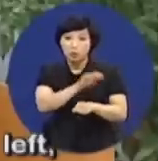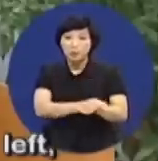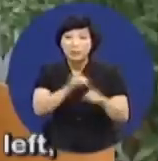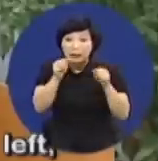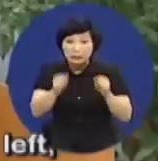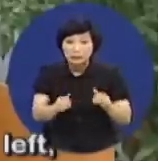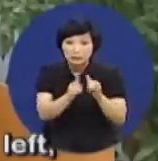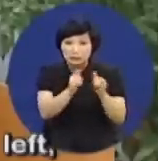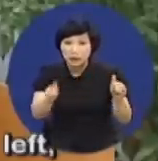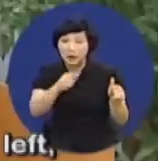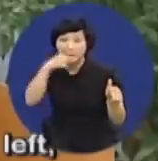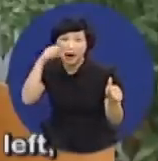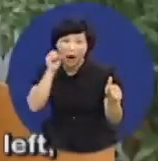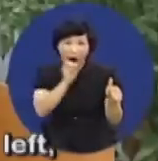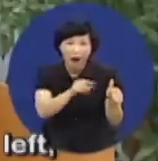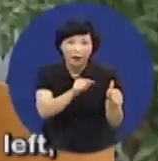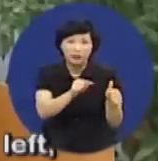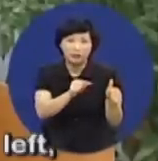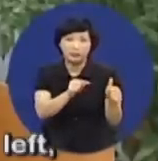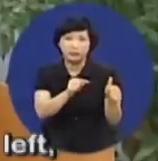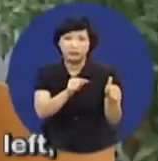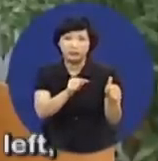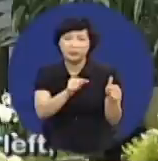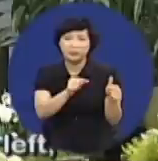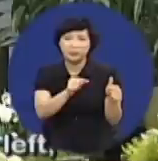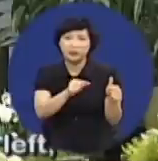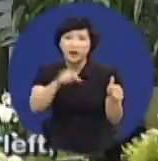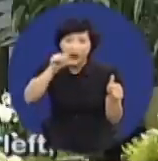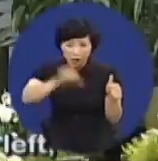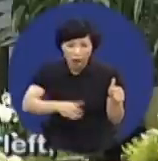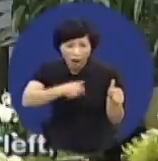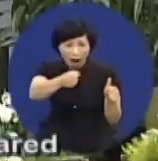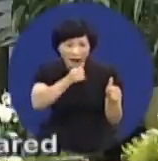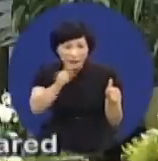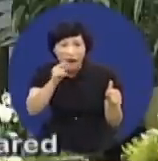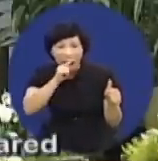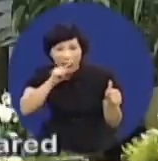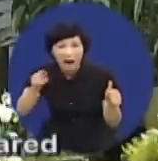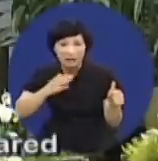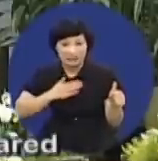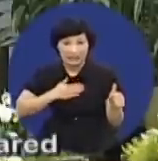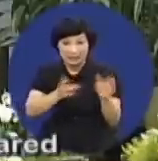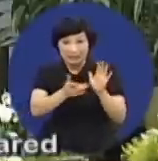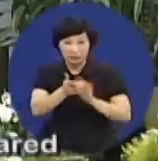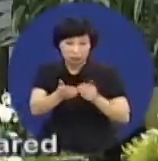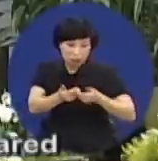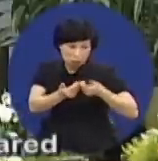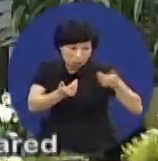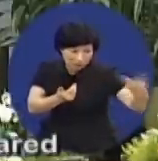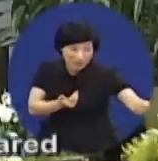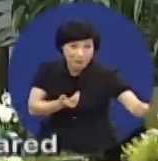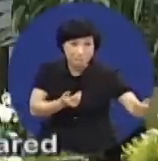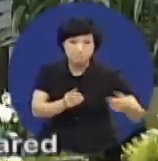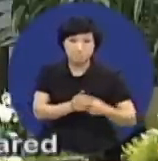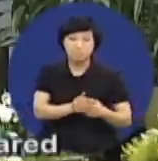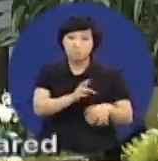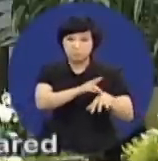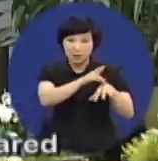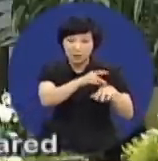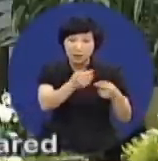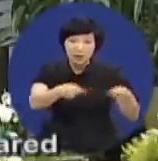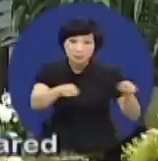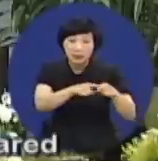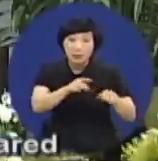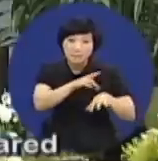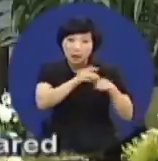それから王はまたその左にいる者たちに言います。呪われた者とも、私から離れて悪